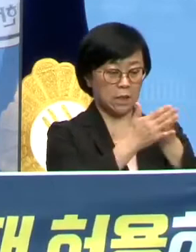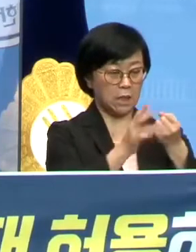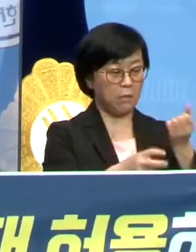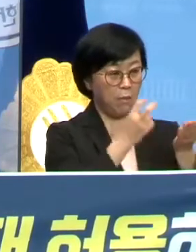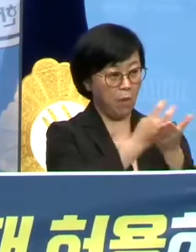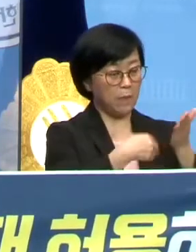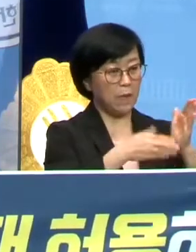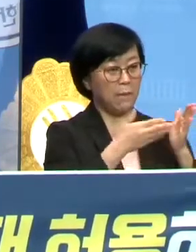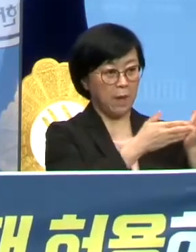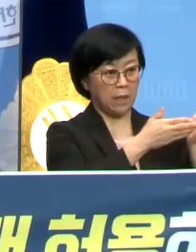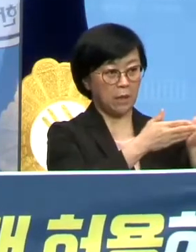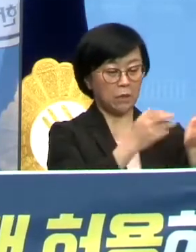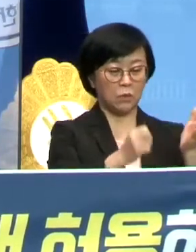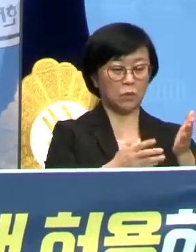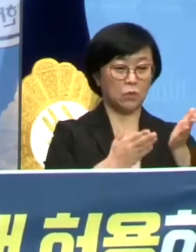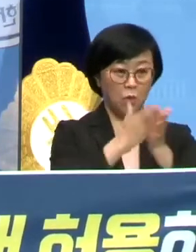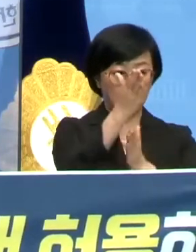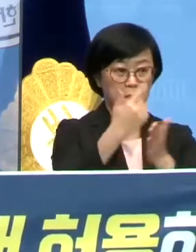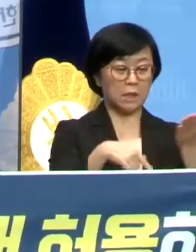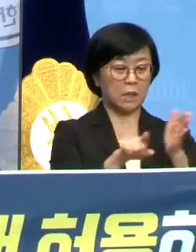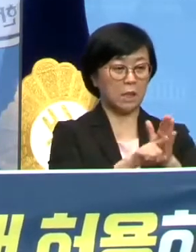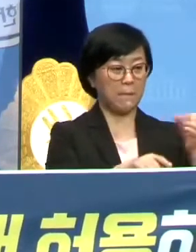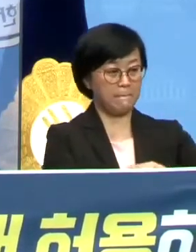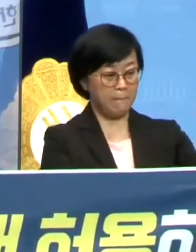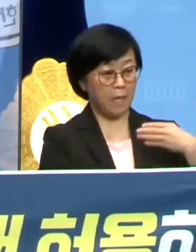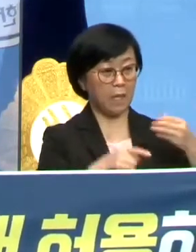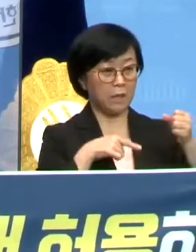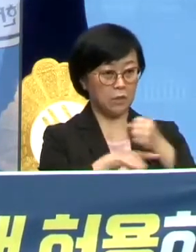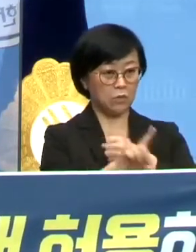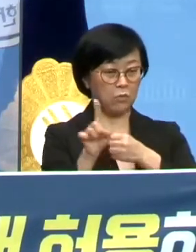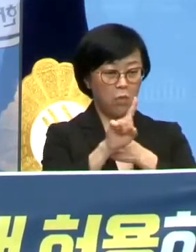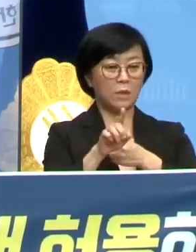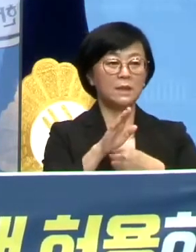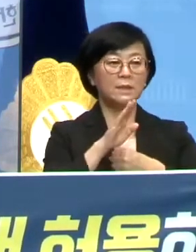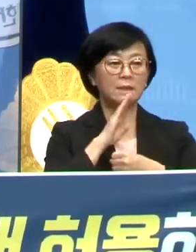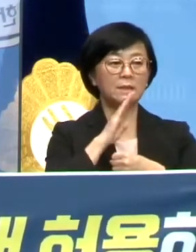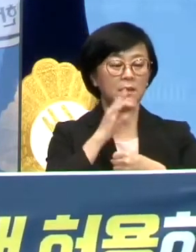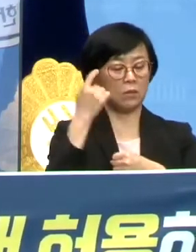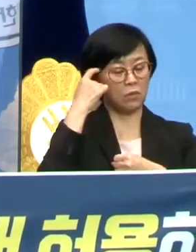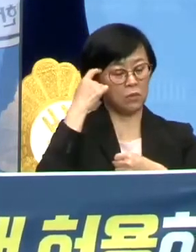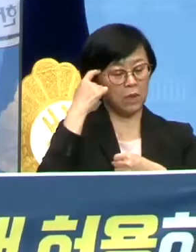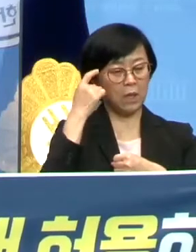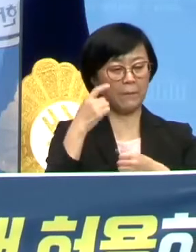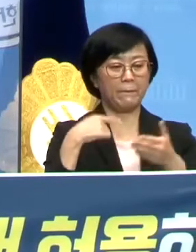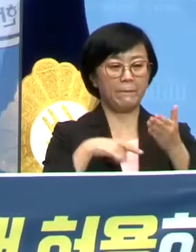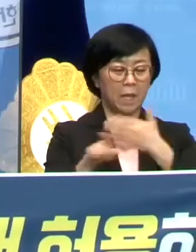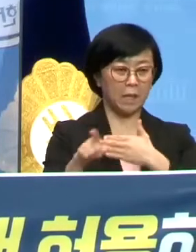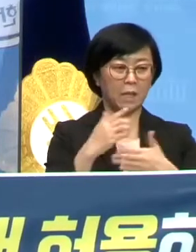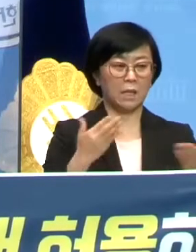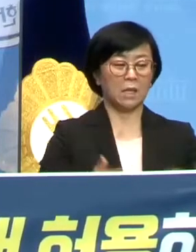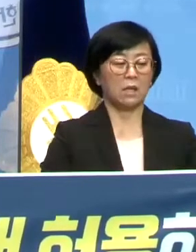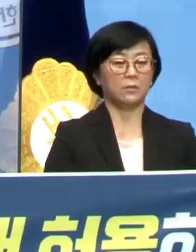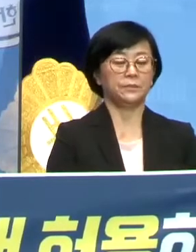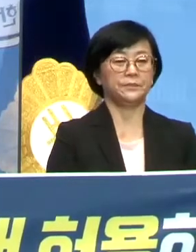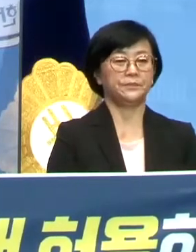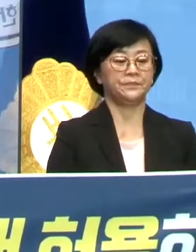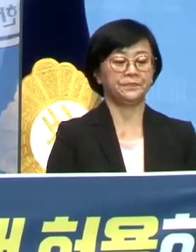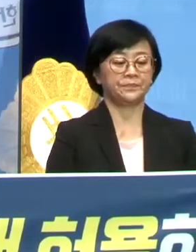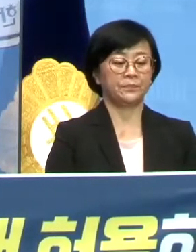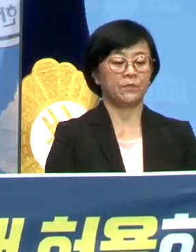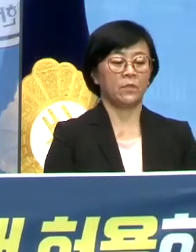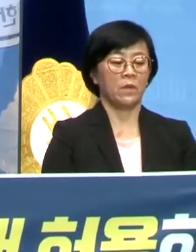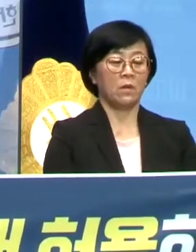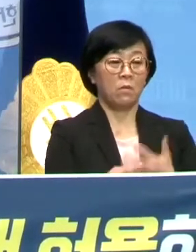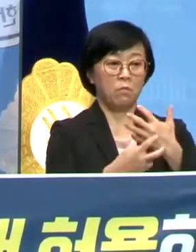법안을 발의하고 또 통과시키지 않은 이야기를 하는 것은 진정 예상하지 못한 일입니다 더불어 민주당은